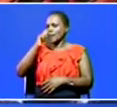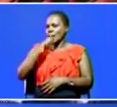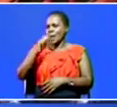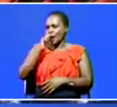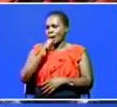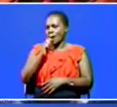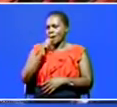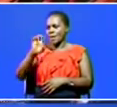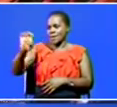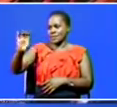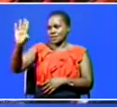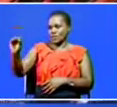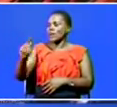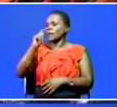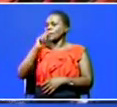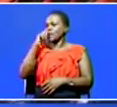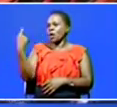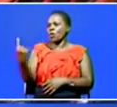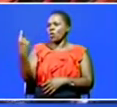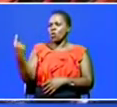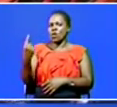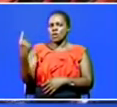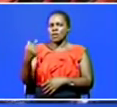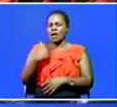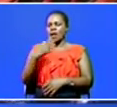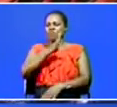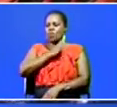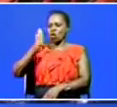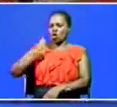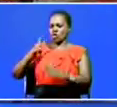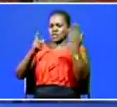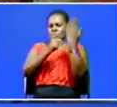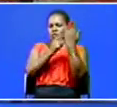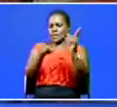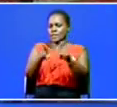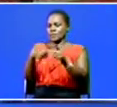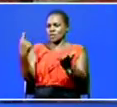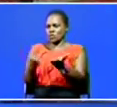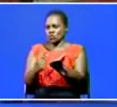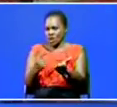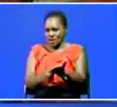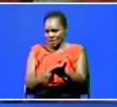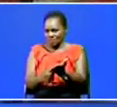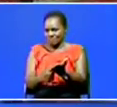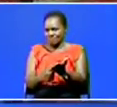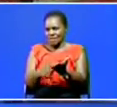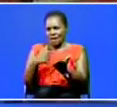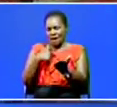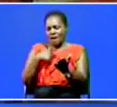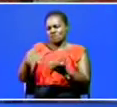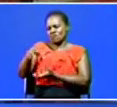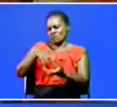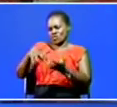Jumuiya ya Afrika Mashariki, Tanzania pekee ndio ina baraza la Kiswahili, lakini Uganda pia jinsi ilivyo Kenya imo katika mchakato